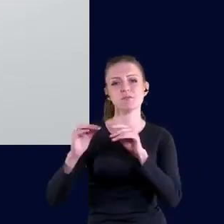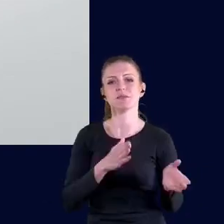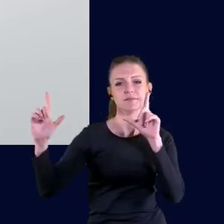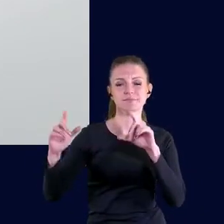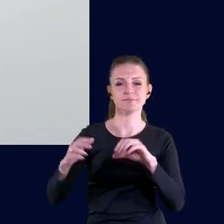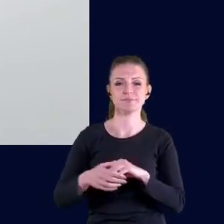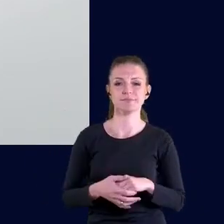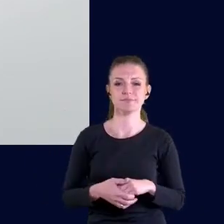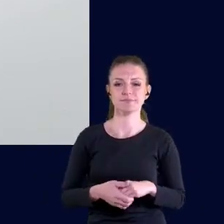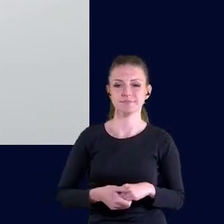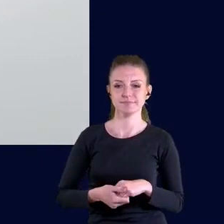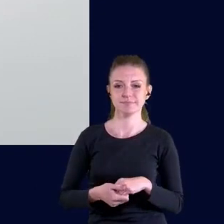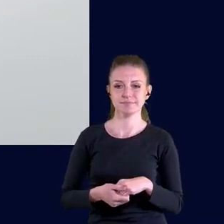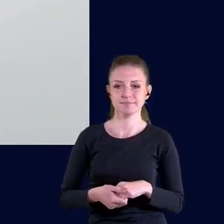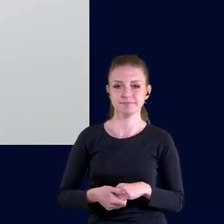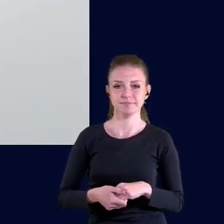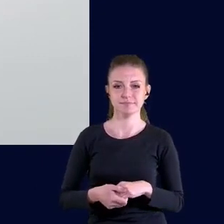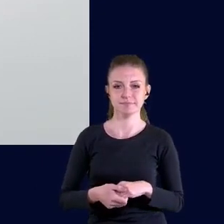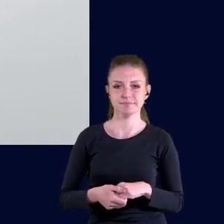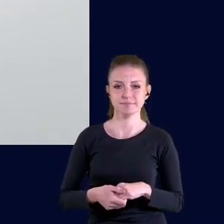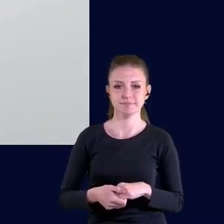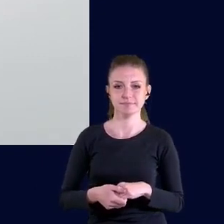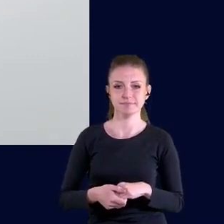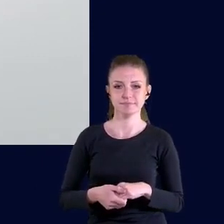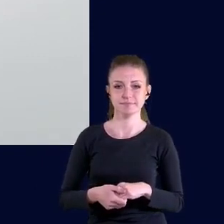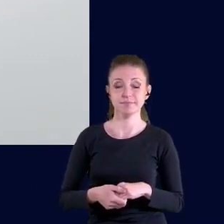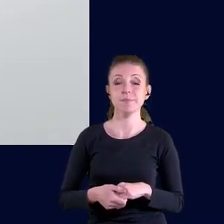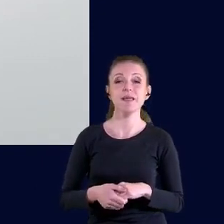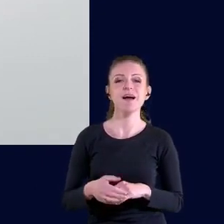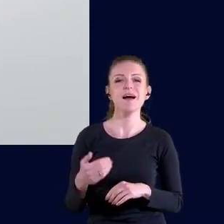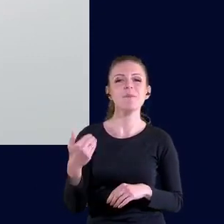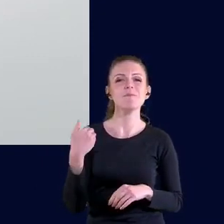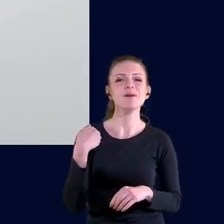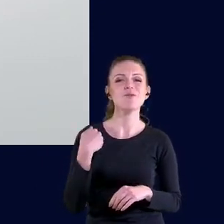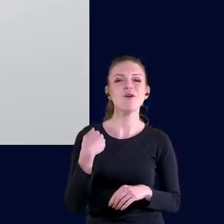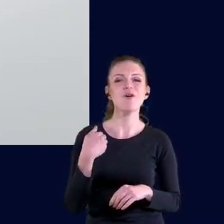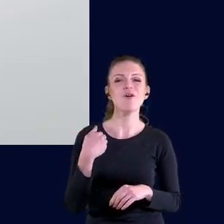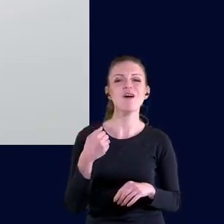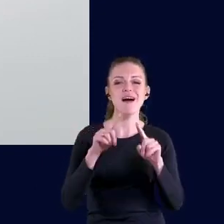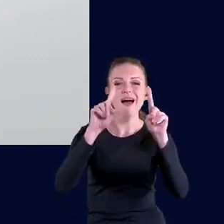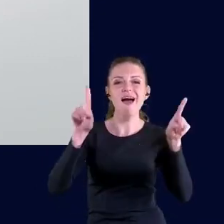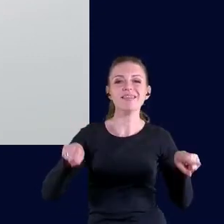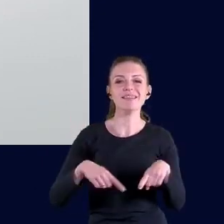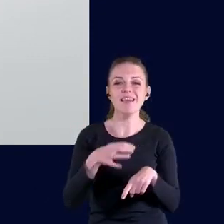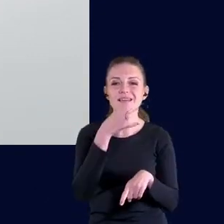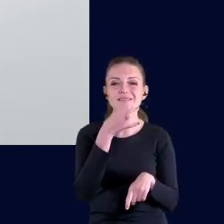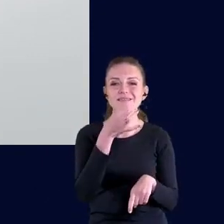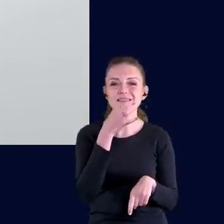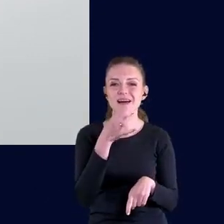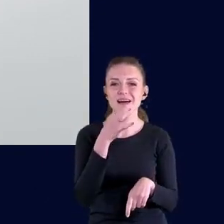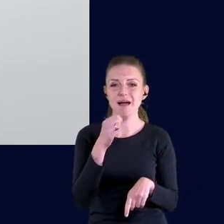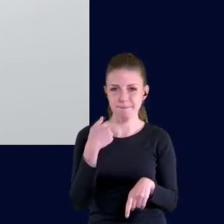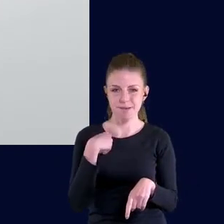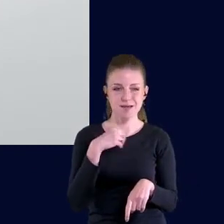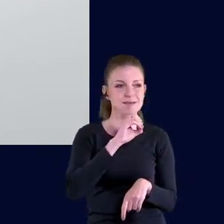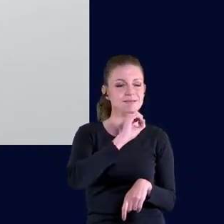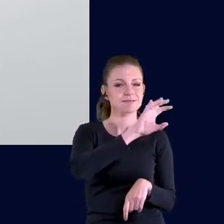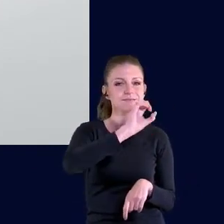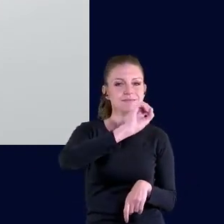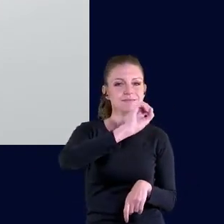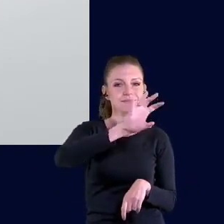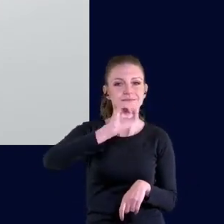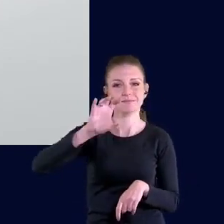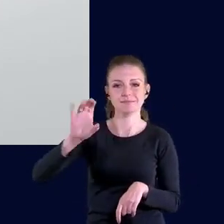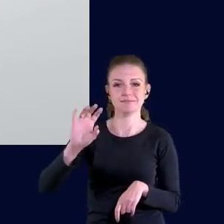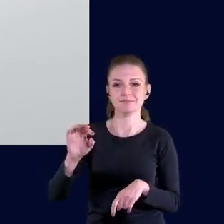Slide państwo ankietę jaką wysyłamy odnośnie w szkole które są prowadzone